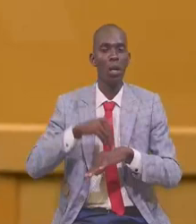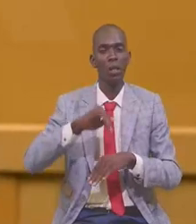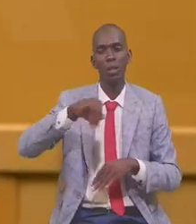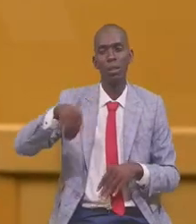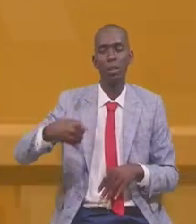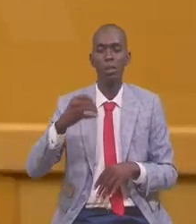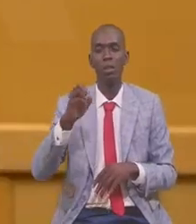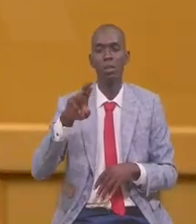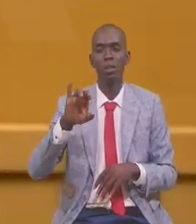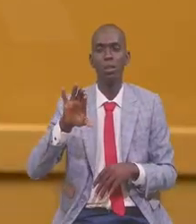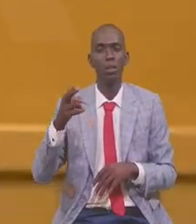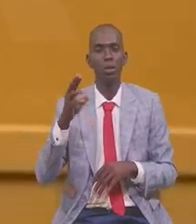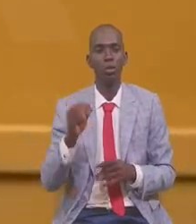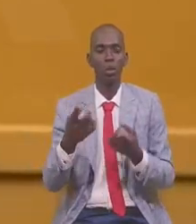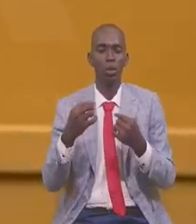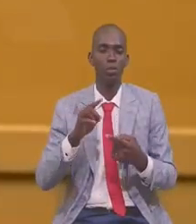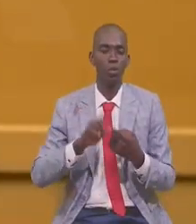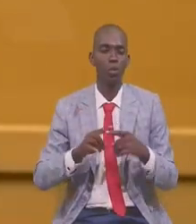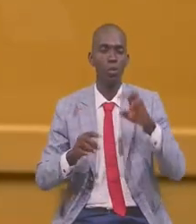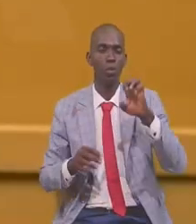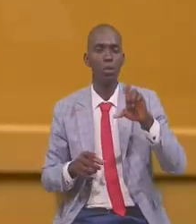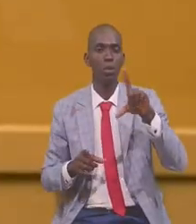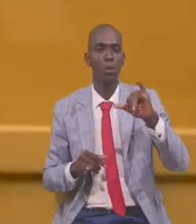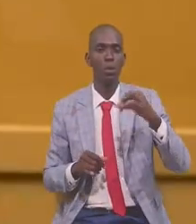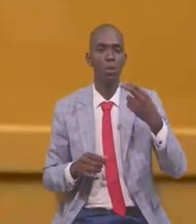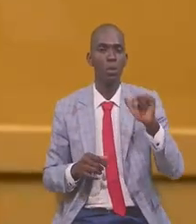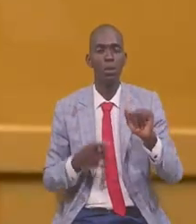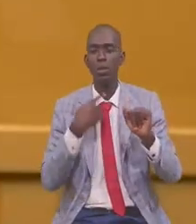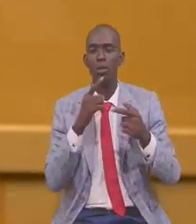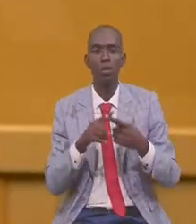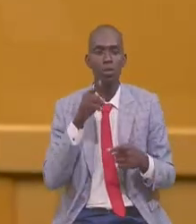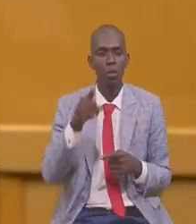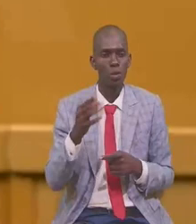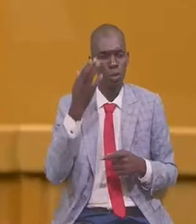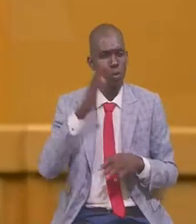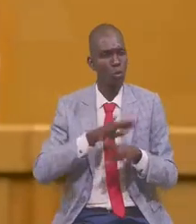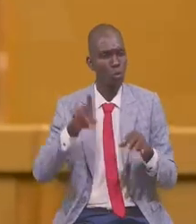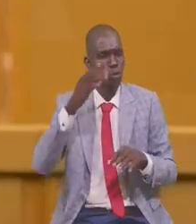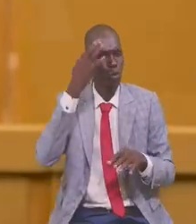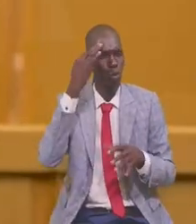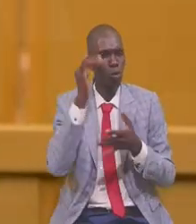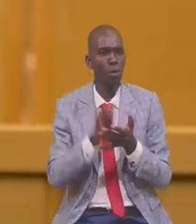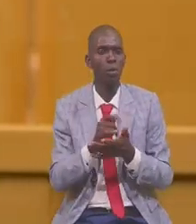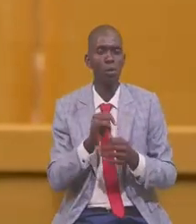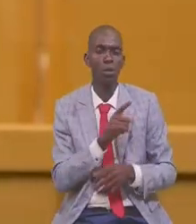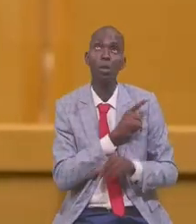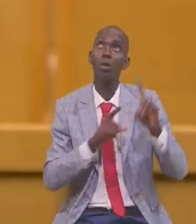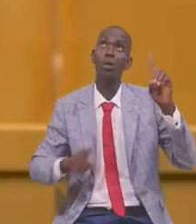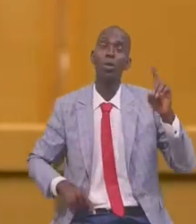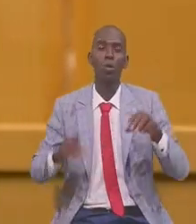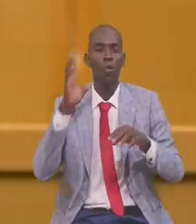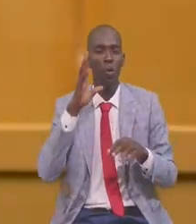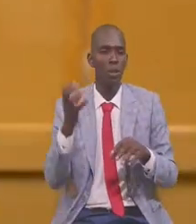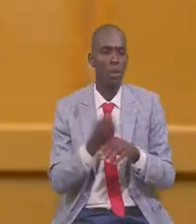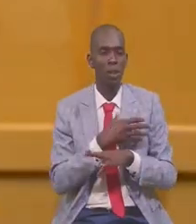à Élisée et lui dirent: sais-tu que l'Éternel enlève aujourd'hui